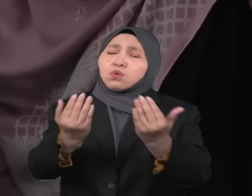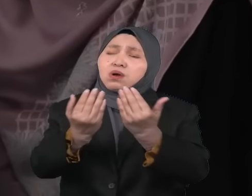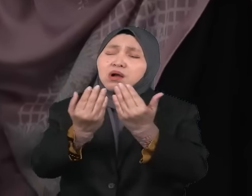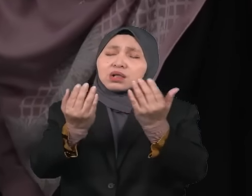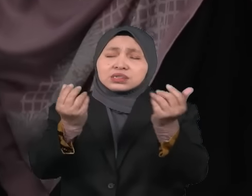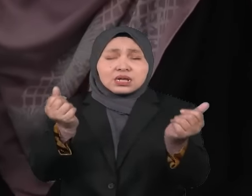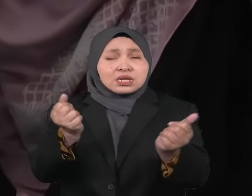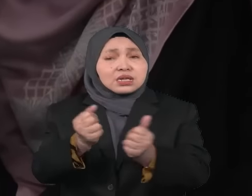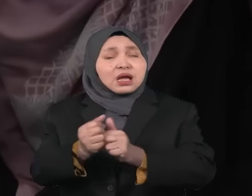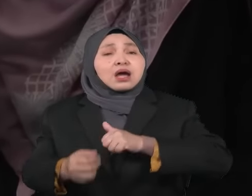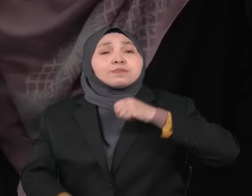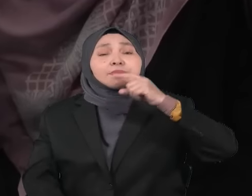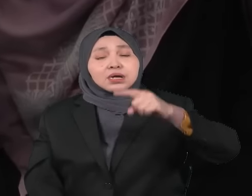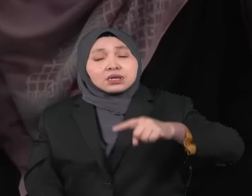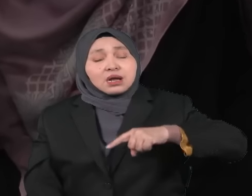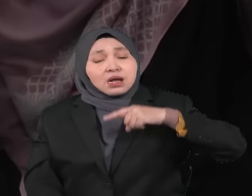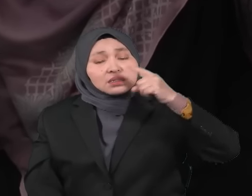yaqulu